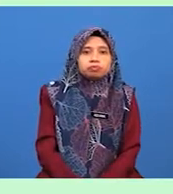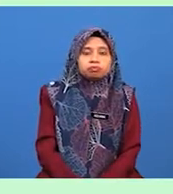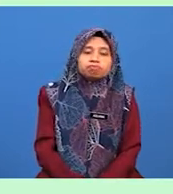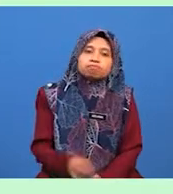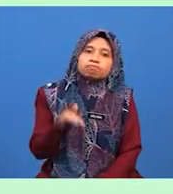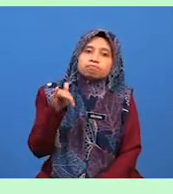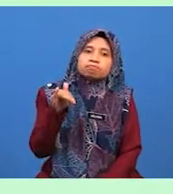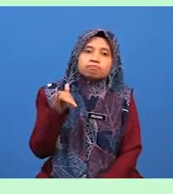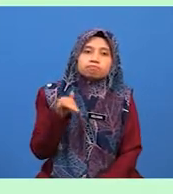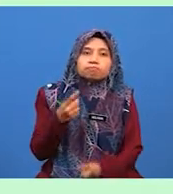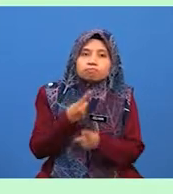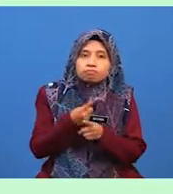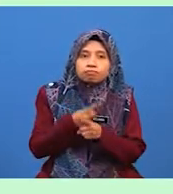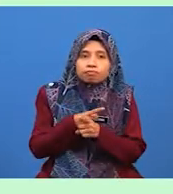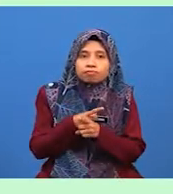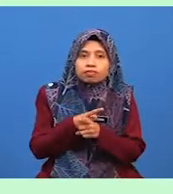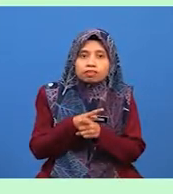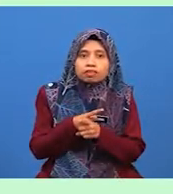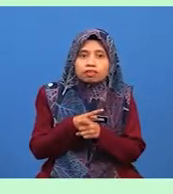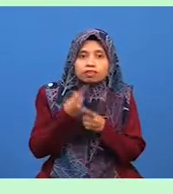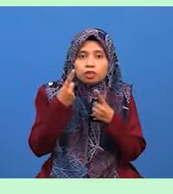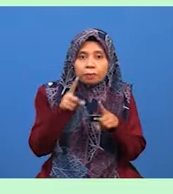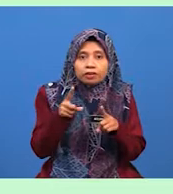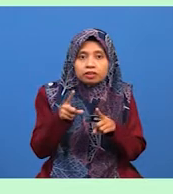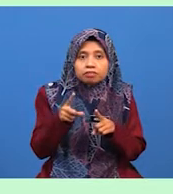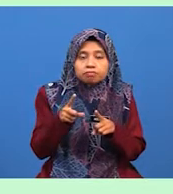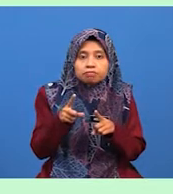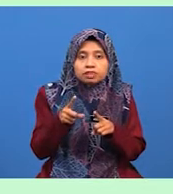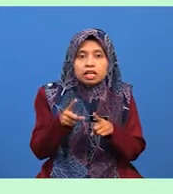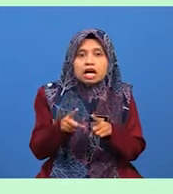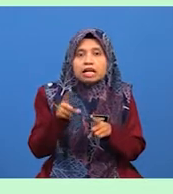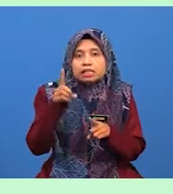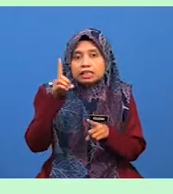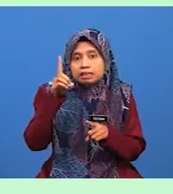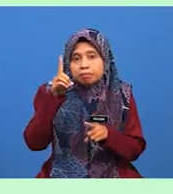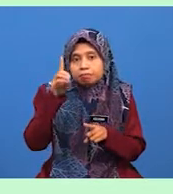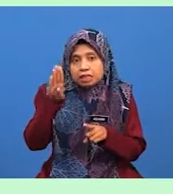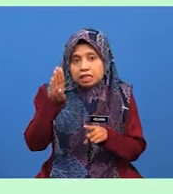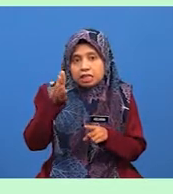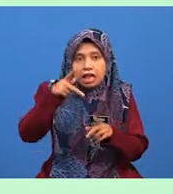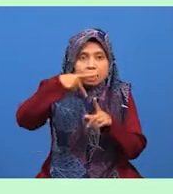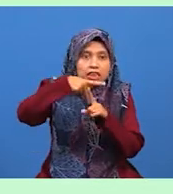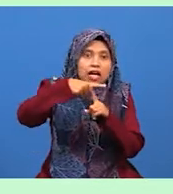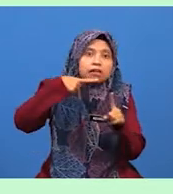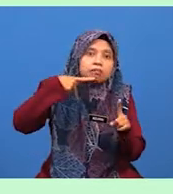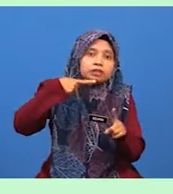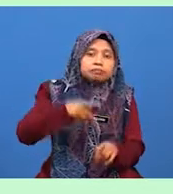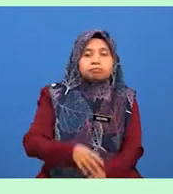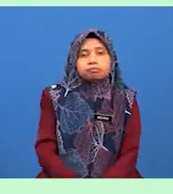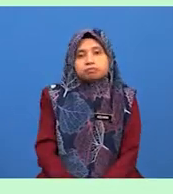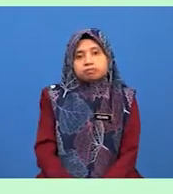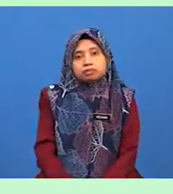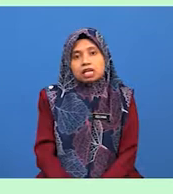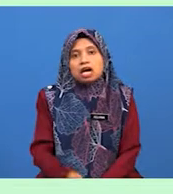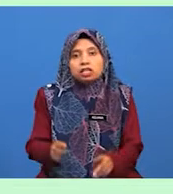Ya, betul. Jawapannya ialah B, iaitu daripada.